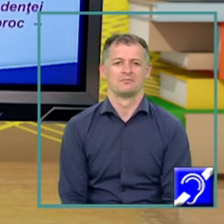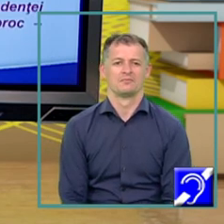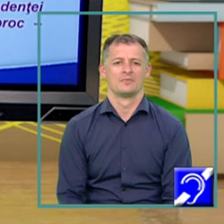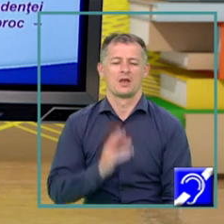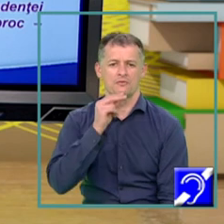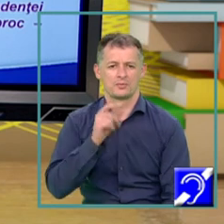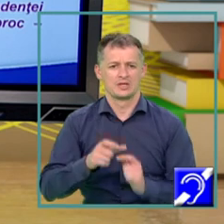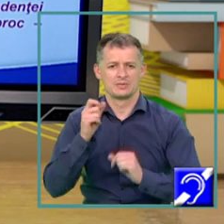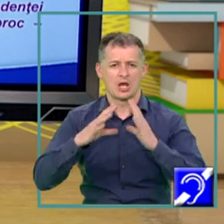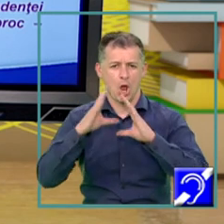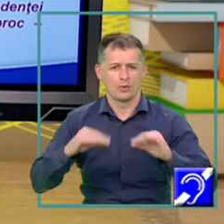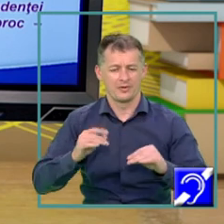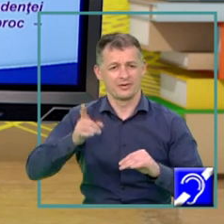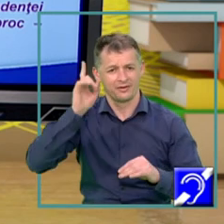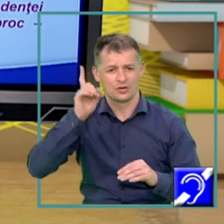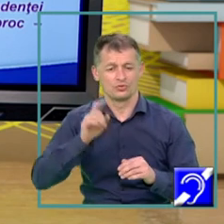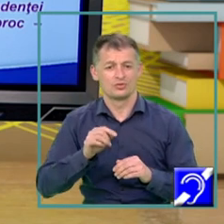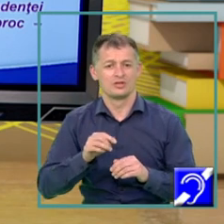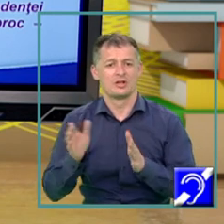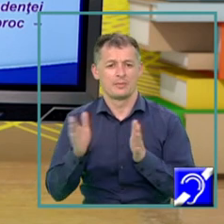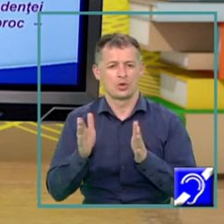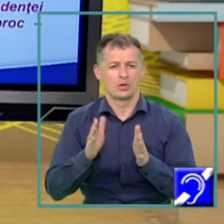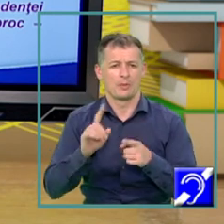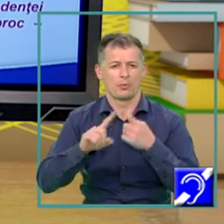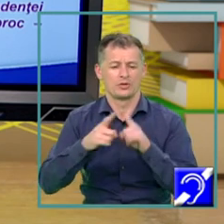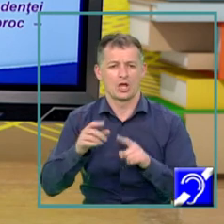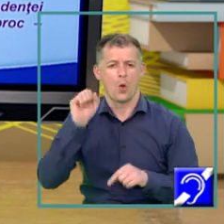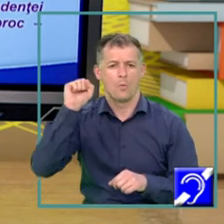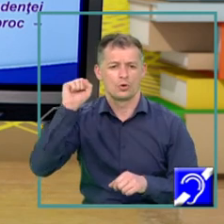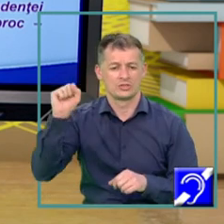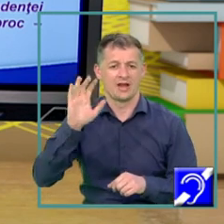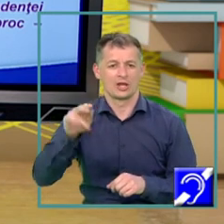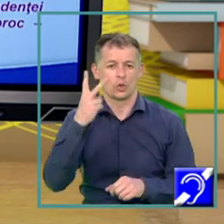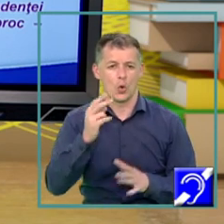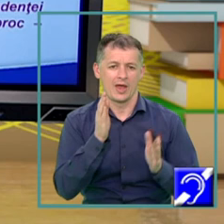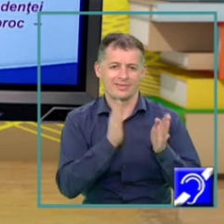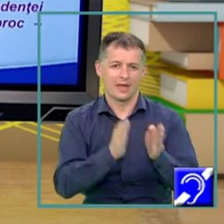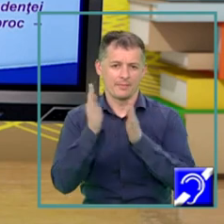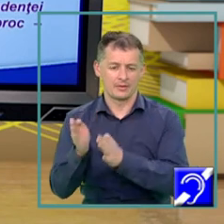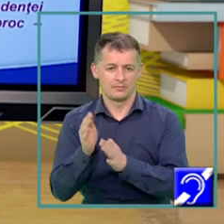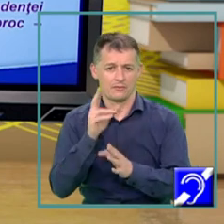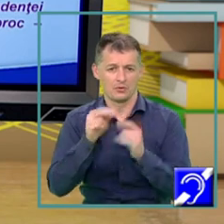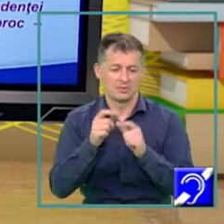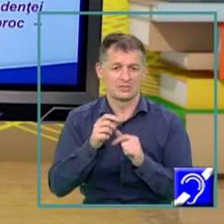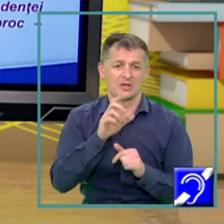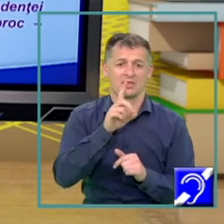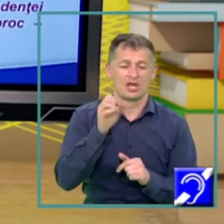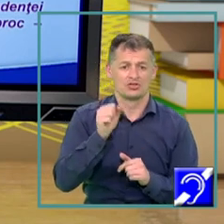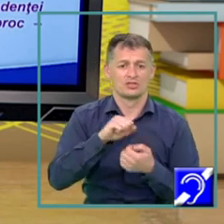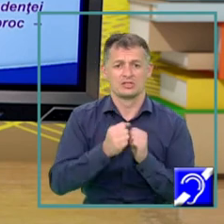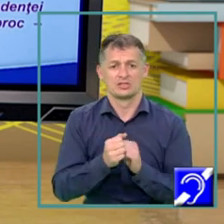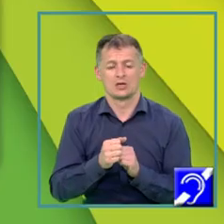că România postbelică, acest regim politic comunist, are două etape. Că vorbim de stalinismul lui Dej, respectiv